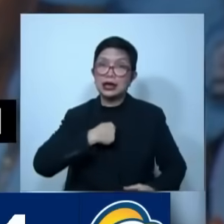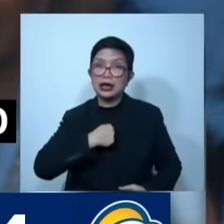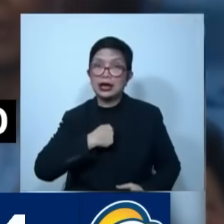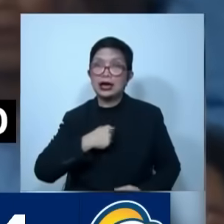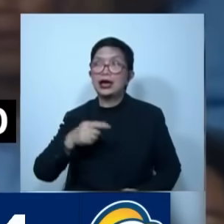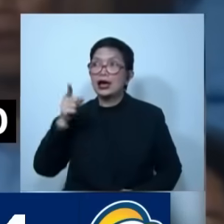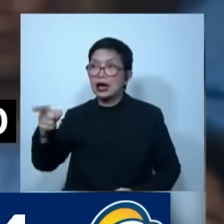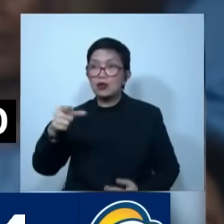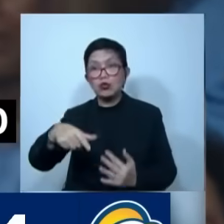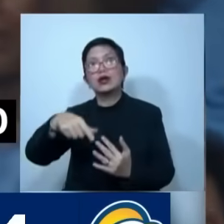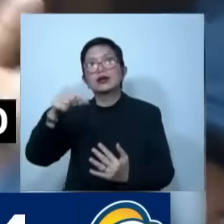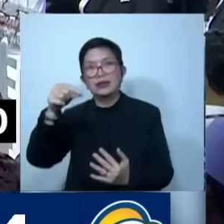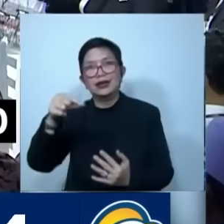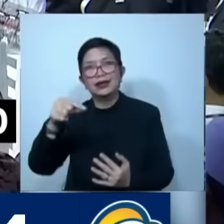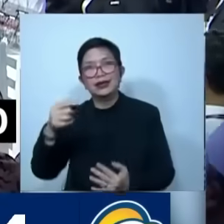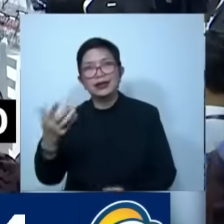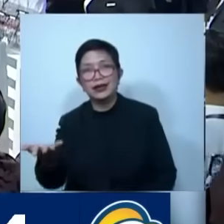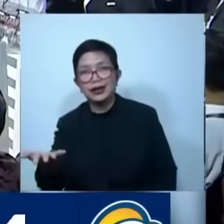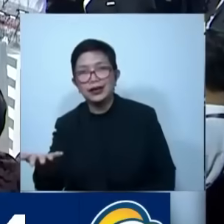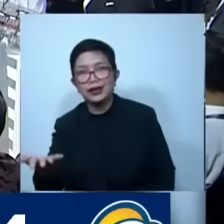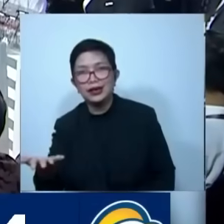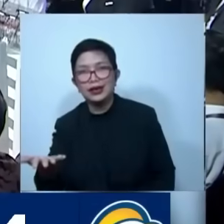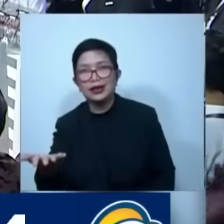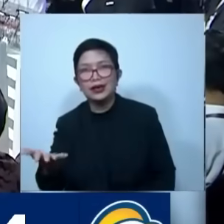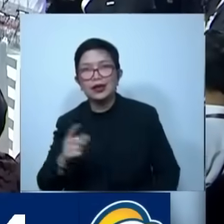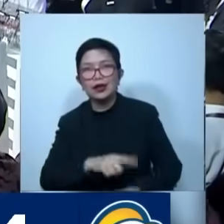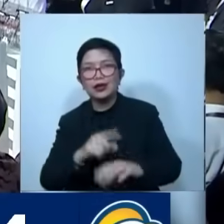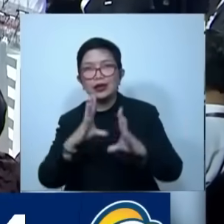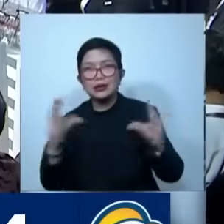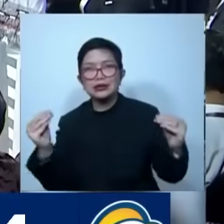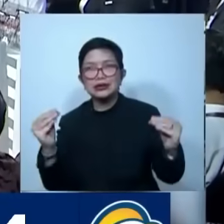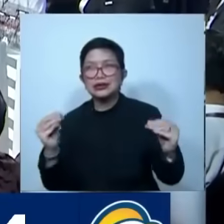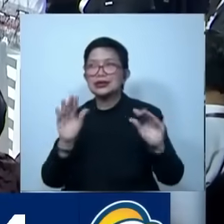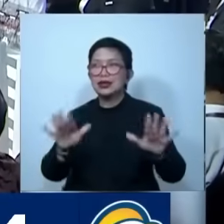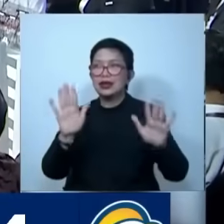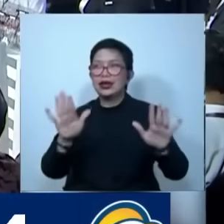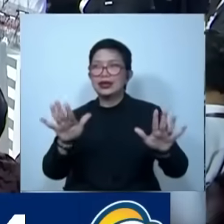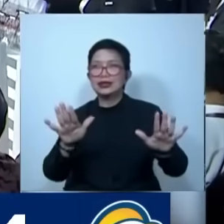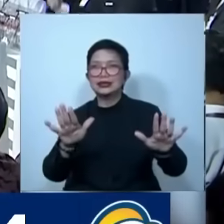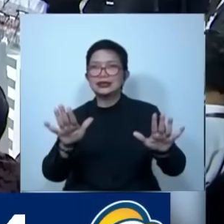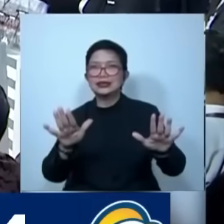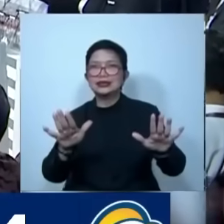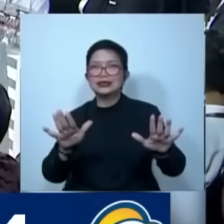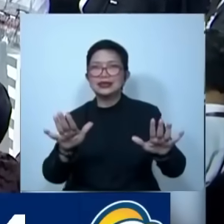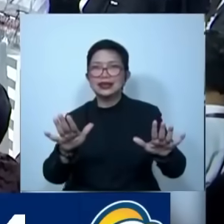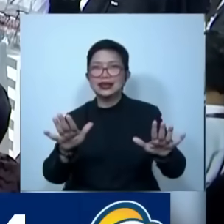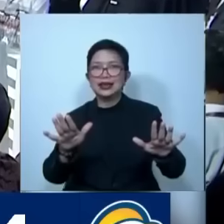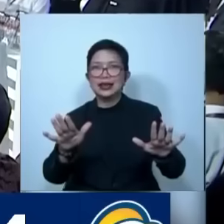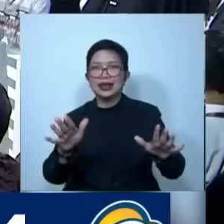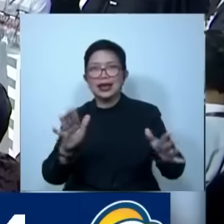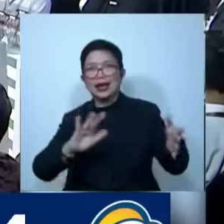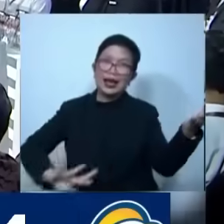terpilih waktu habis bapak Harap tenang Prabowo baik para